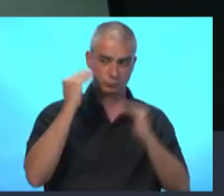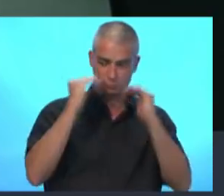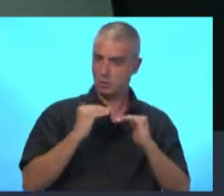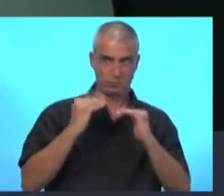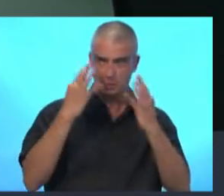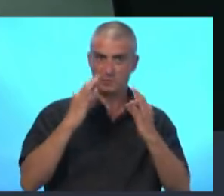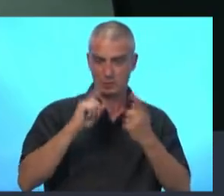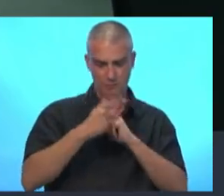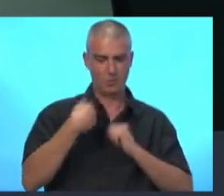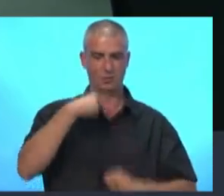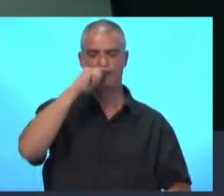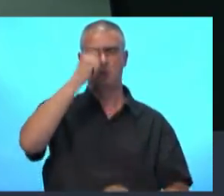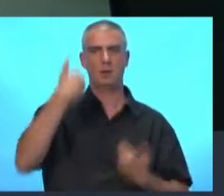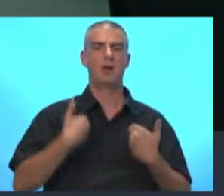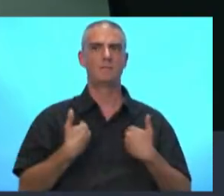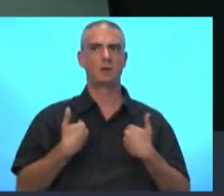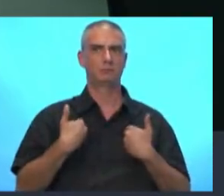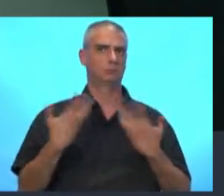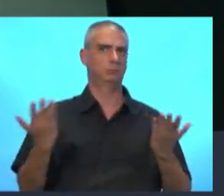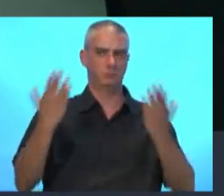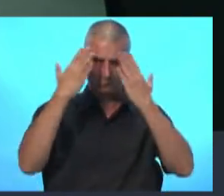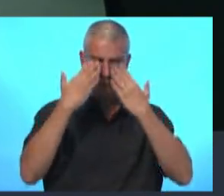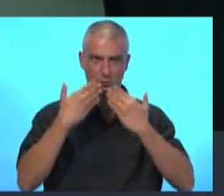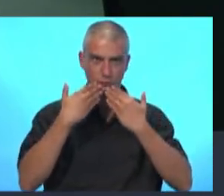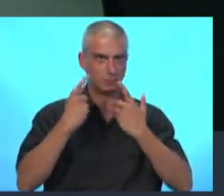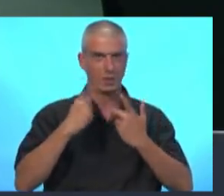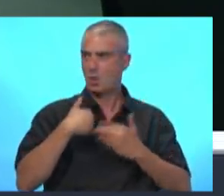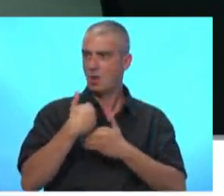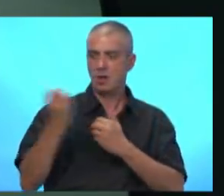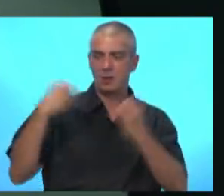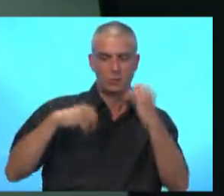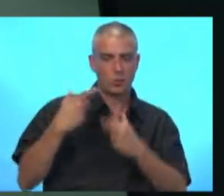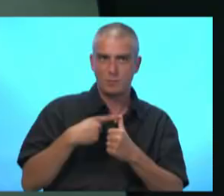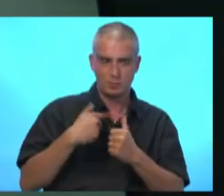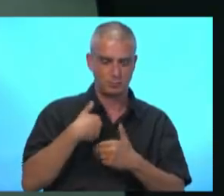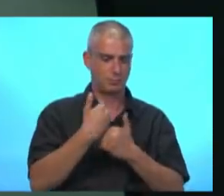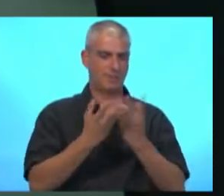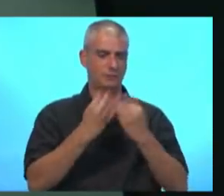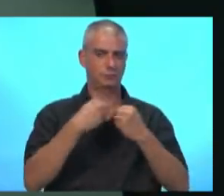בזה סוג של גאווה. אני, ברוך השם, לא מתפרנס מהצדקה. אני מפרנס את המשפחה שלי